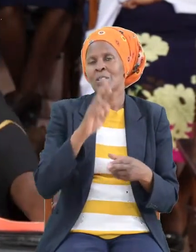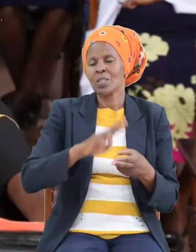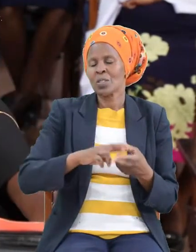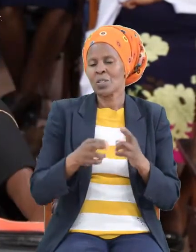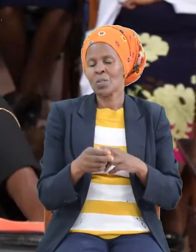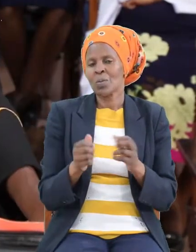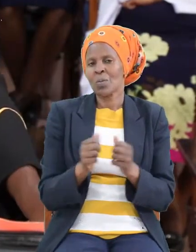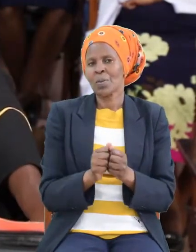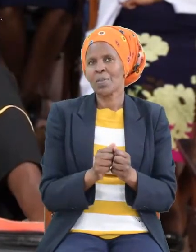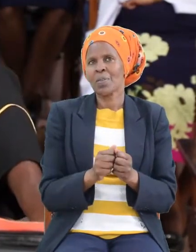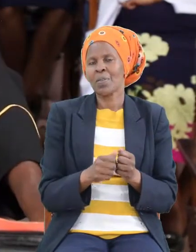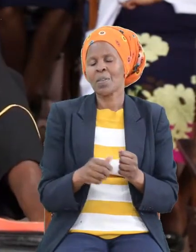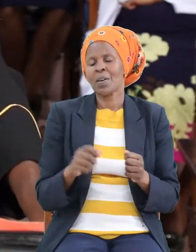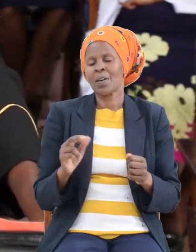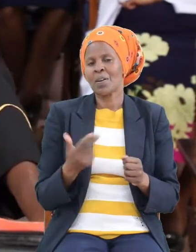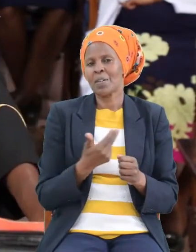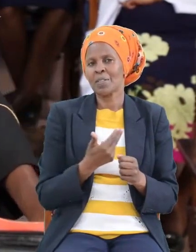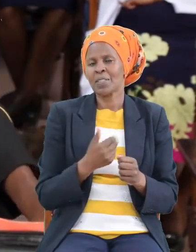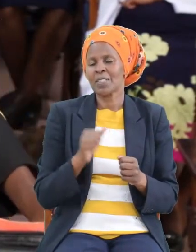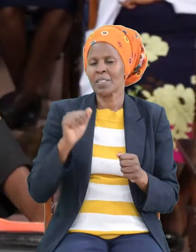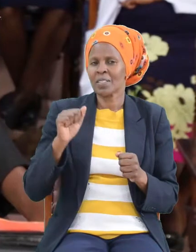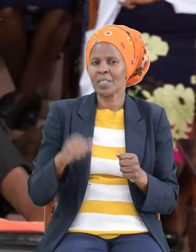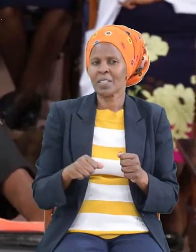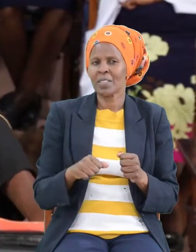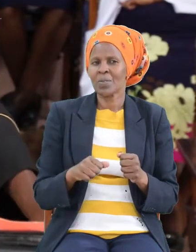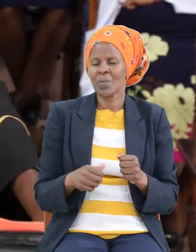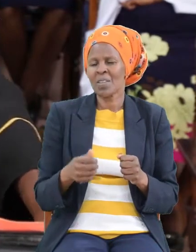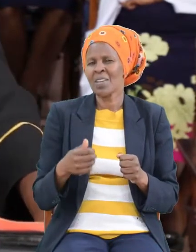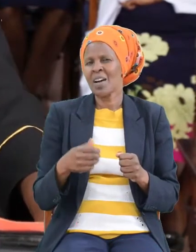Na tukifanya hivyo, yes, hatutakosa.